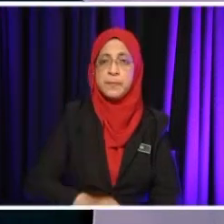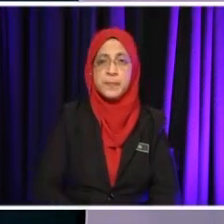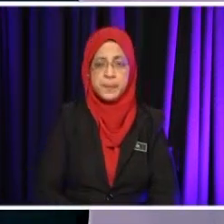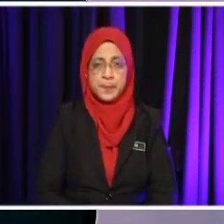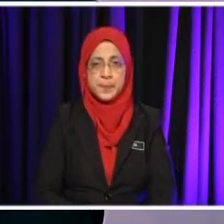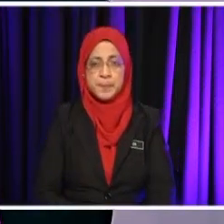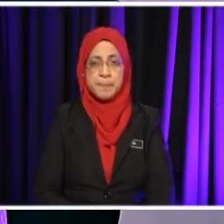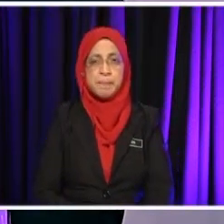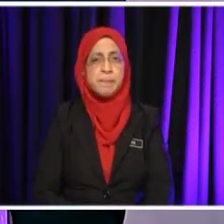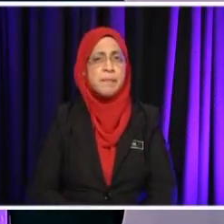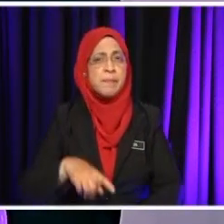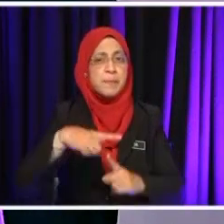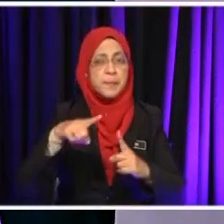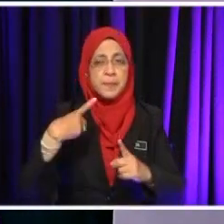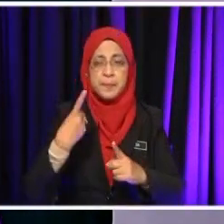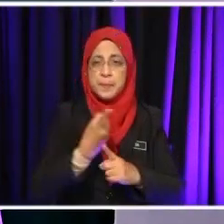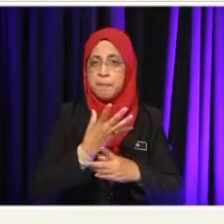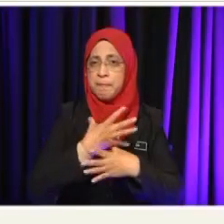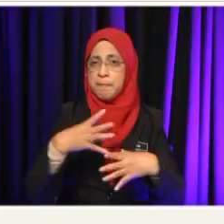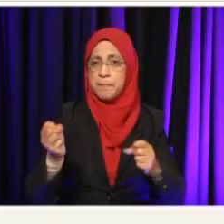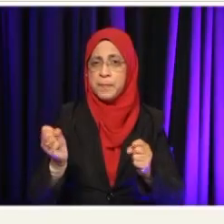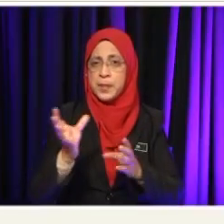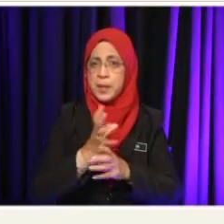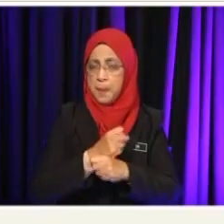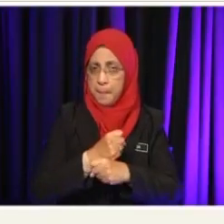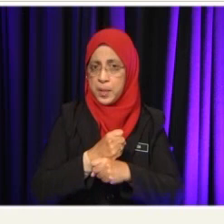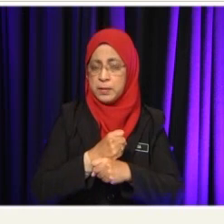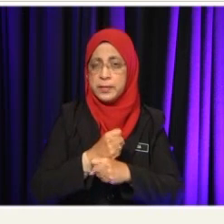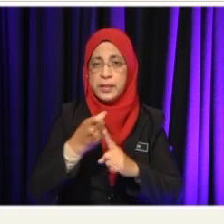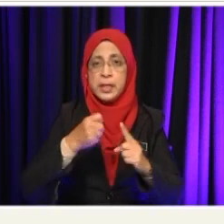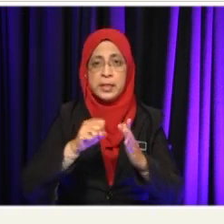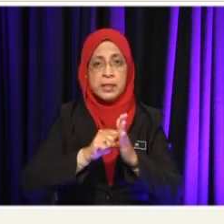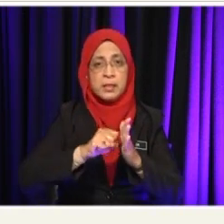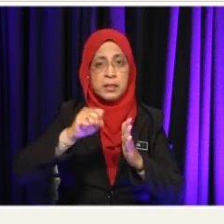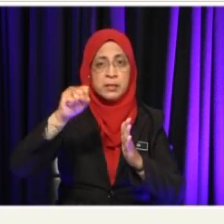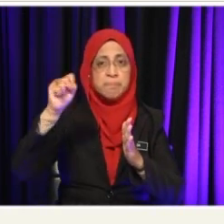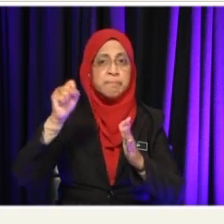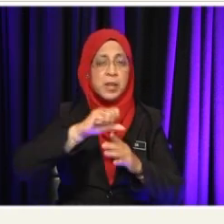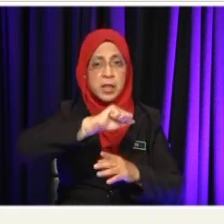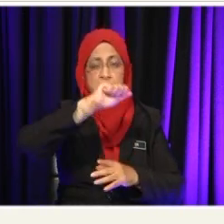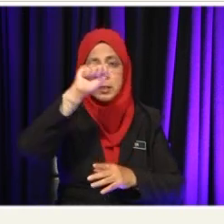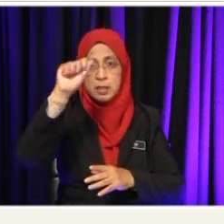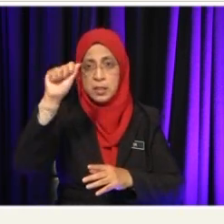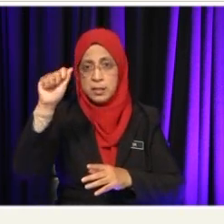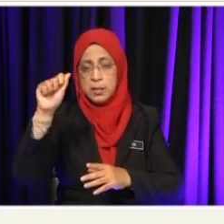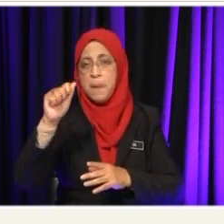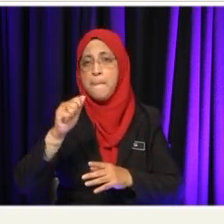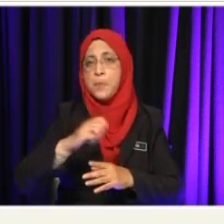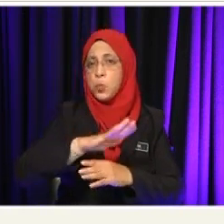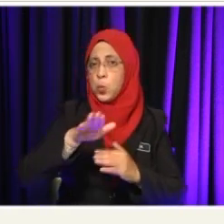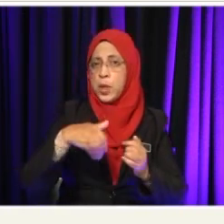dan apabila kita tidak dapat malu-mak tersebut daripada itu boleh